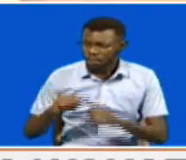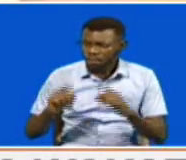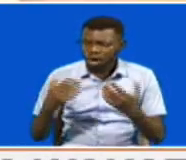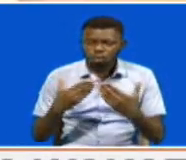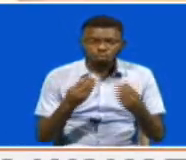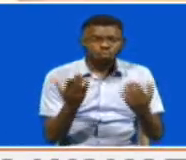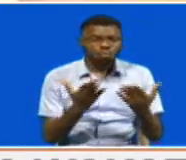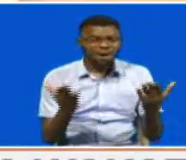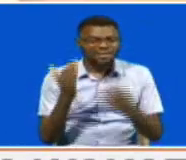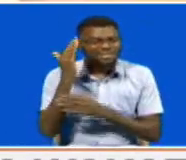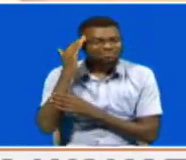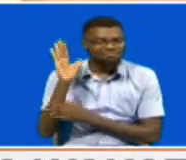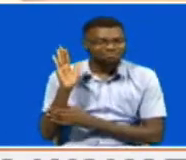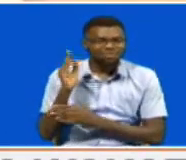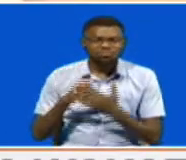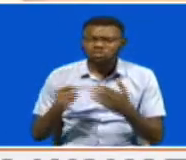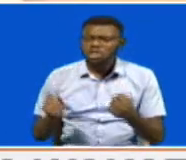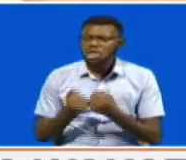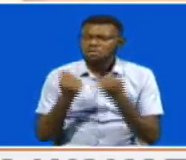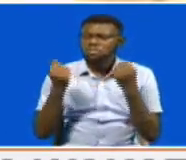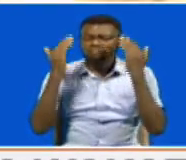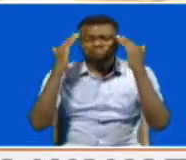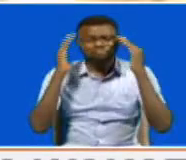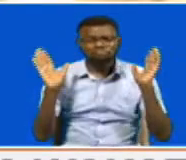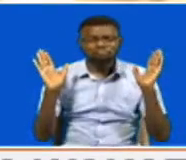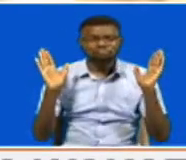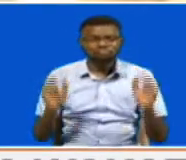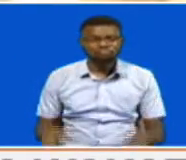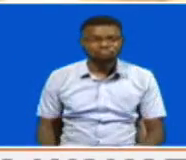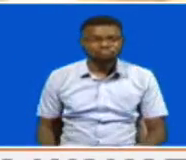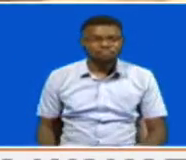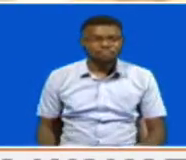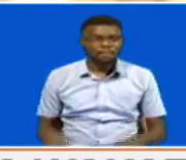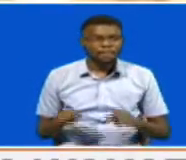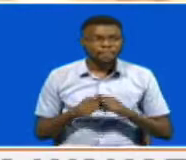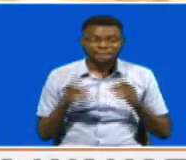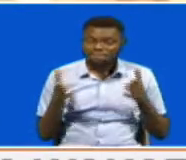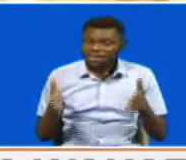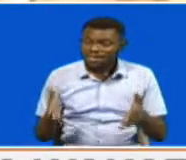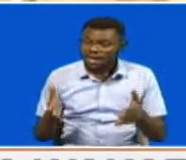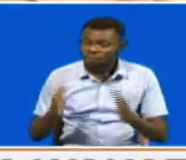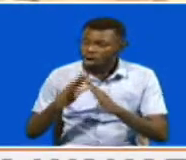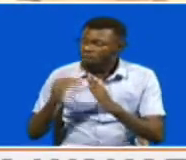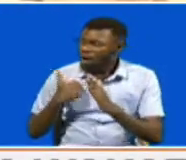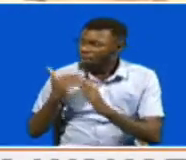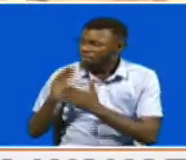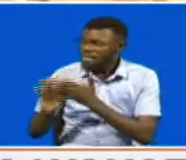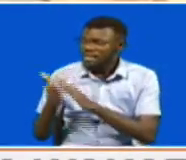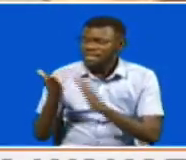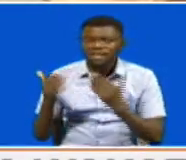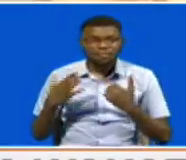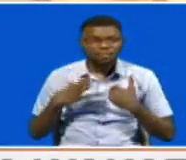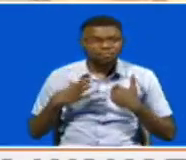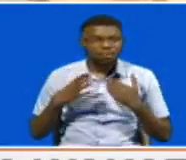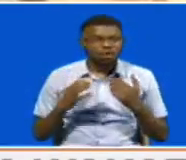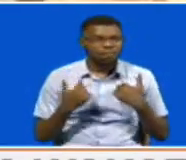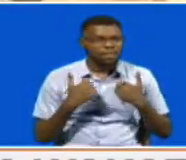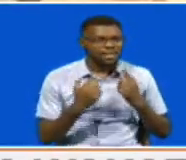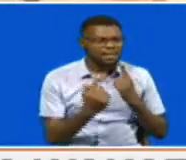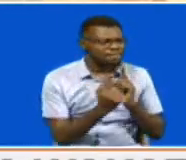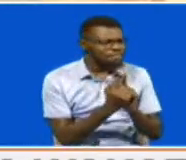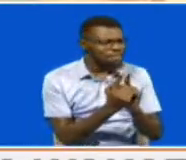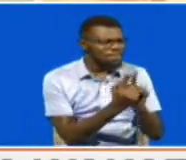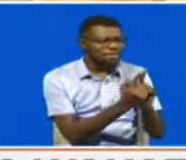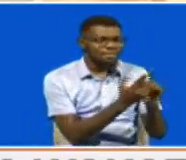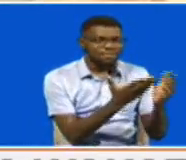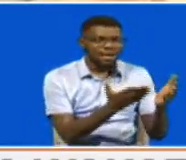ambayo yatafanyika tunapozidi kwenda mbele. Hakuna mtu ambaye hata sahihi yako kwa hii boma. Mmekutana nao, wale ambao mmekutana nao kidogo